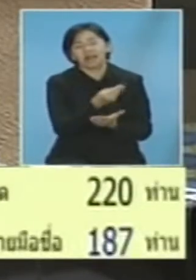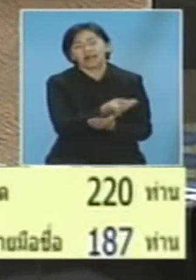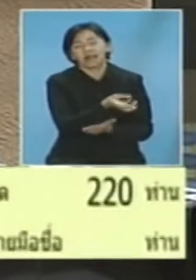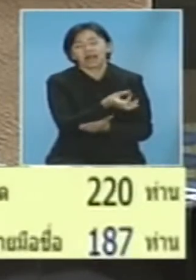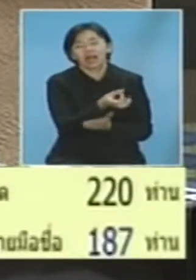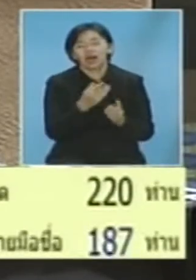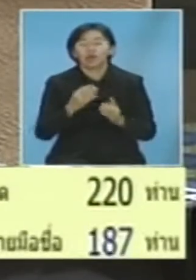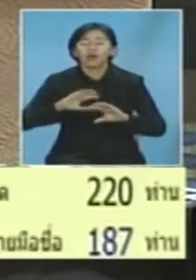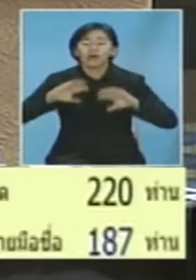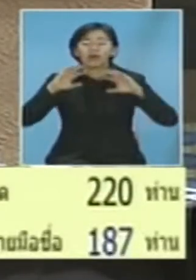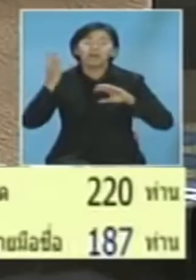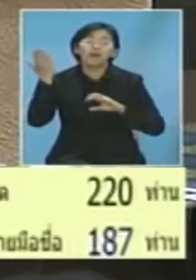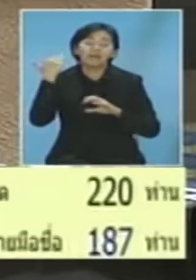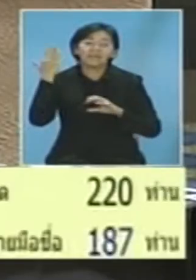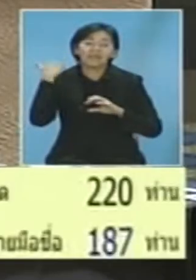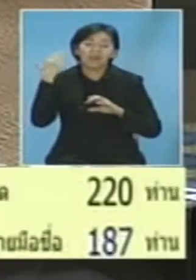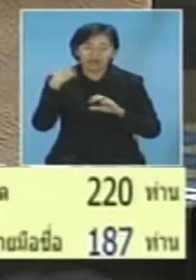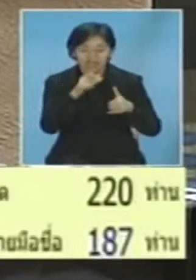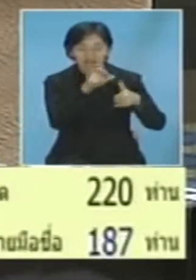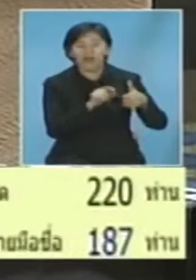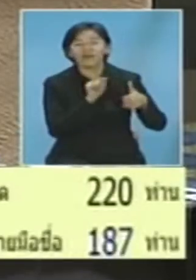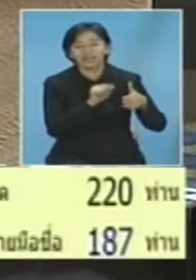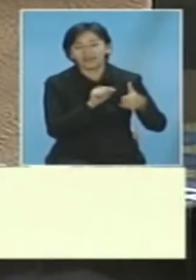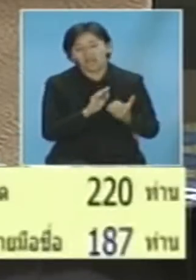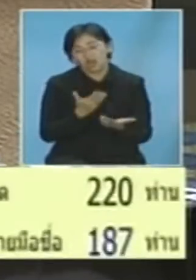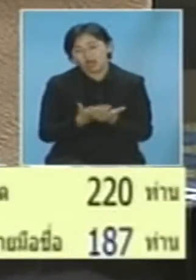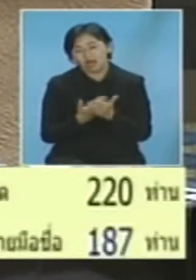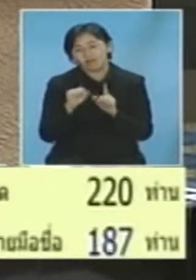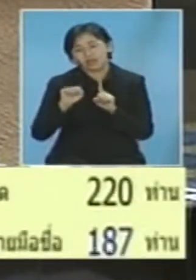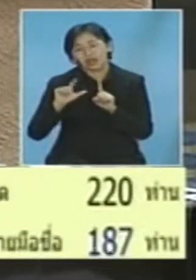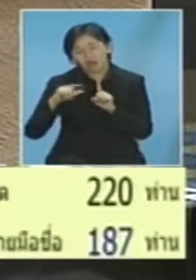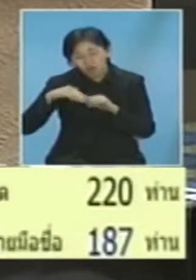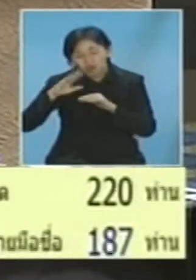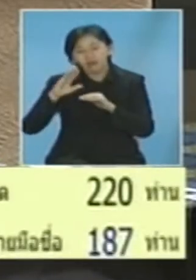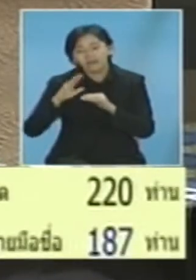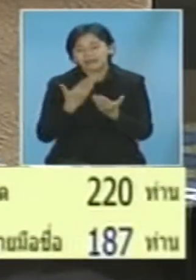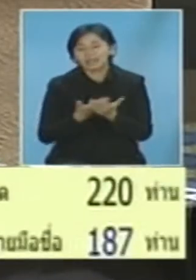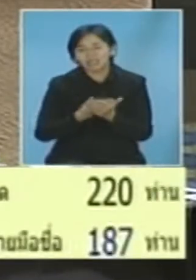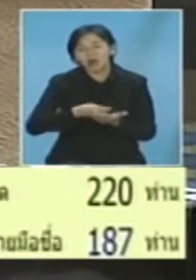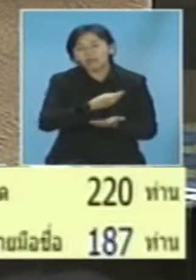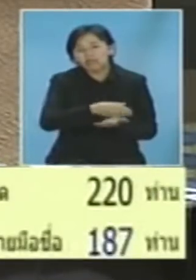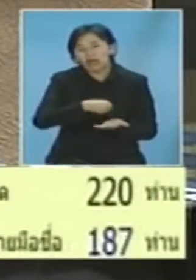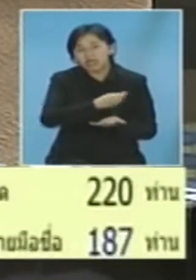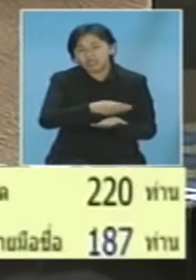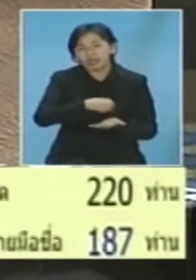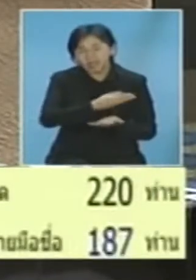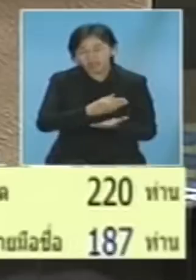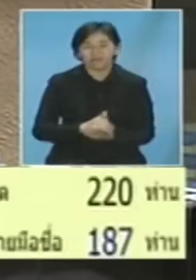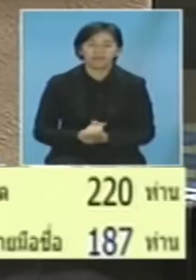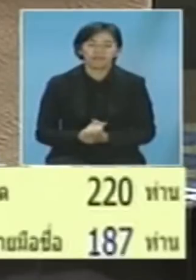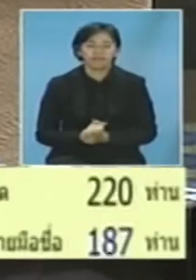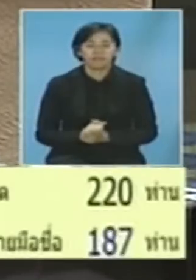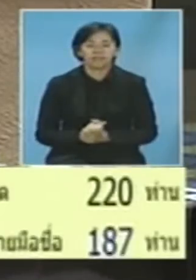าลของผู้ถูกกล่าวหาเนี่ยหลายแสนล้านบาทจึงต้องคิ